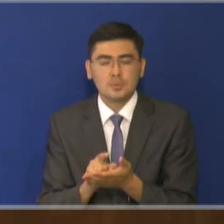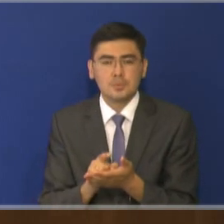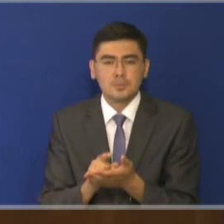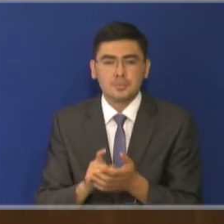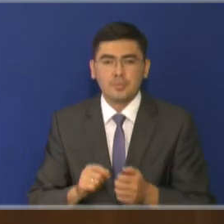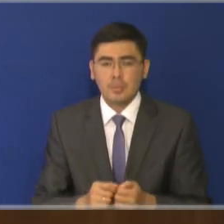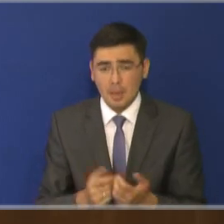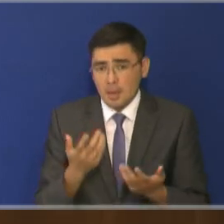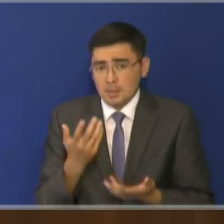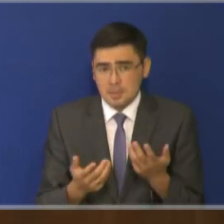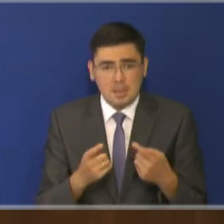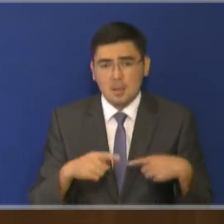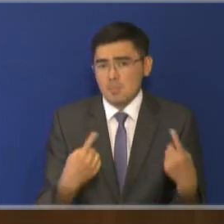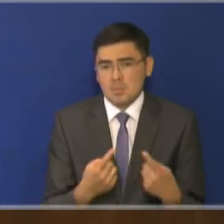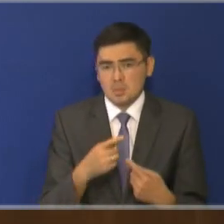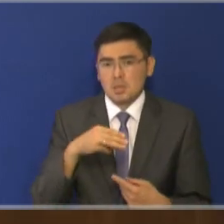Жай серіктестік ол